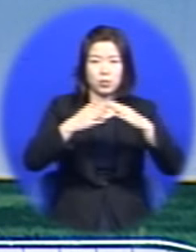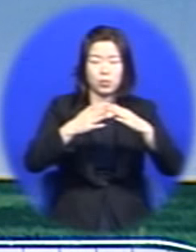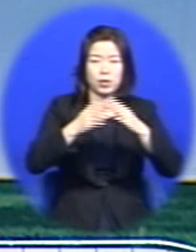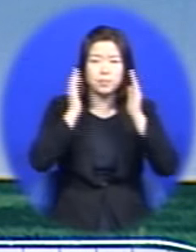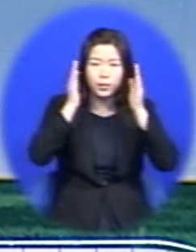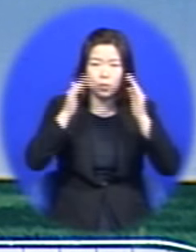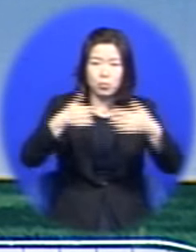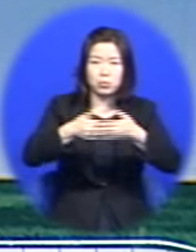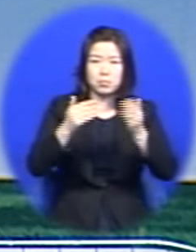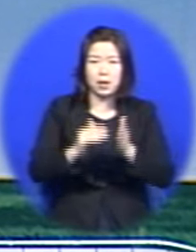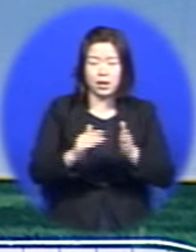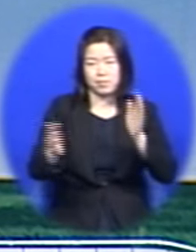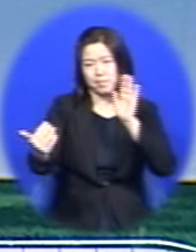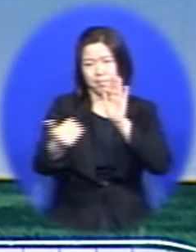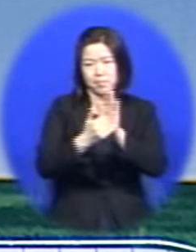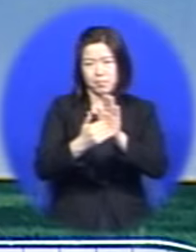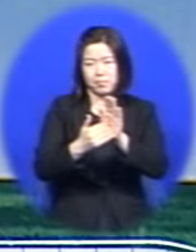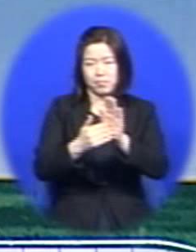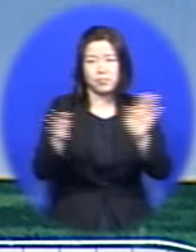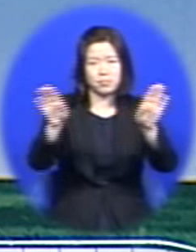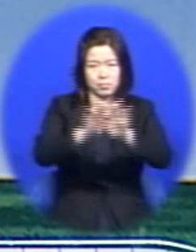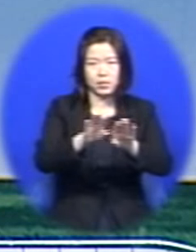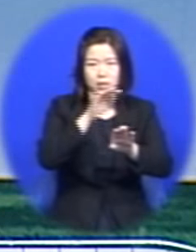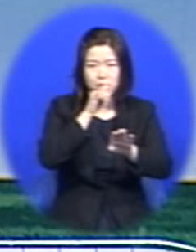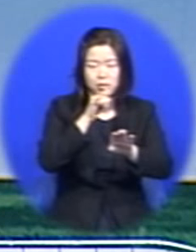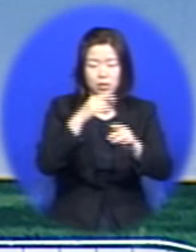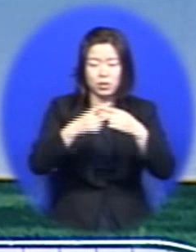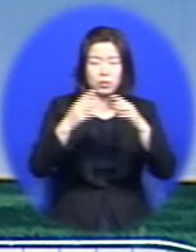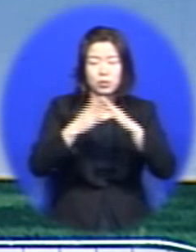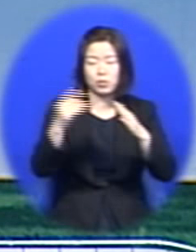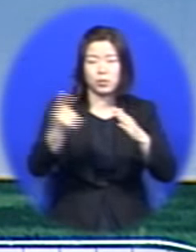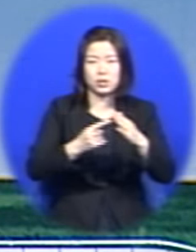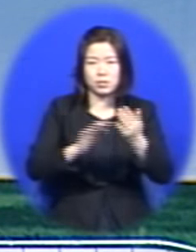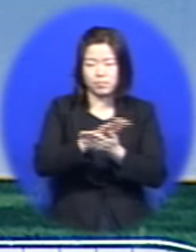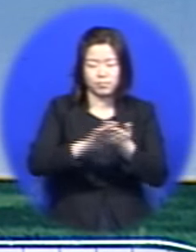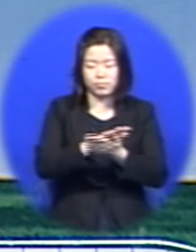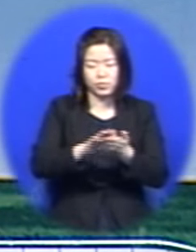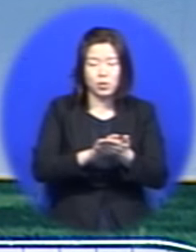공부방을 폐쇄시켰습니다. 교회 와서 떠들고 놀려면 교회 오지 마라.